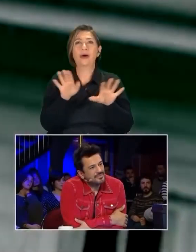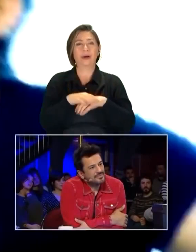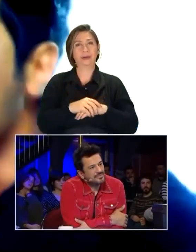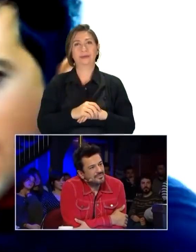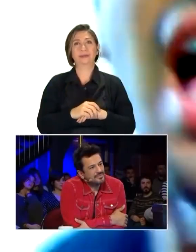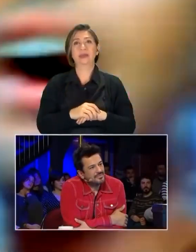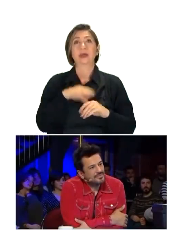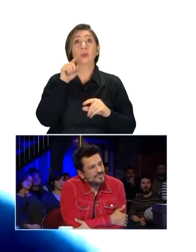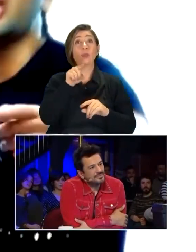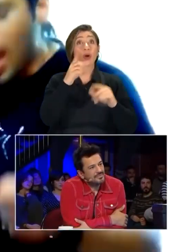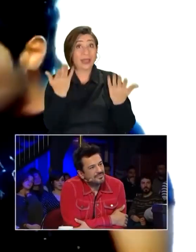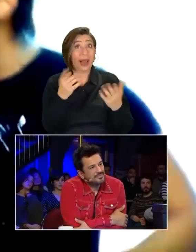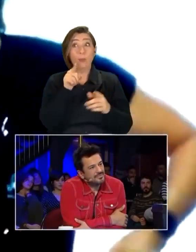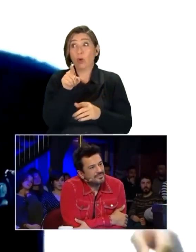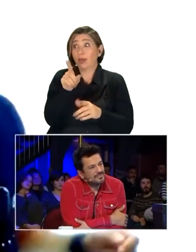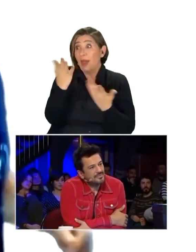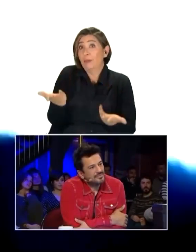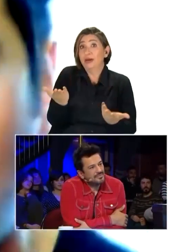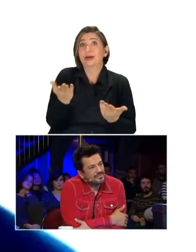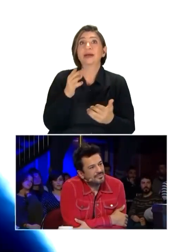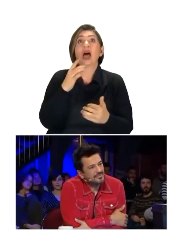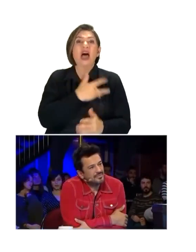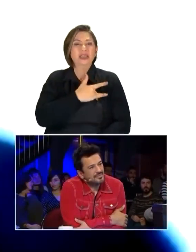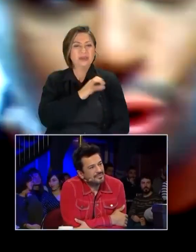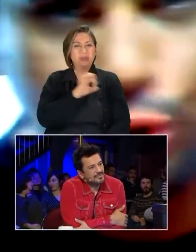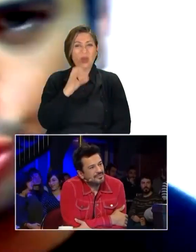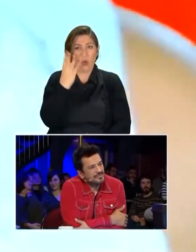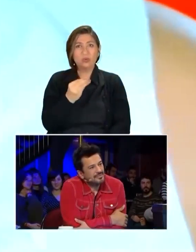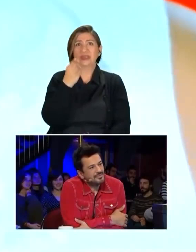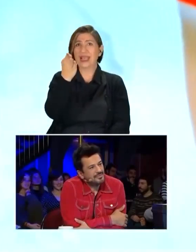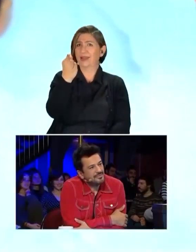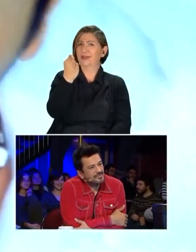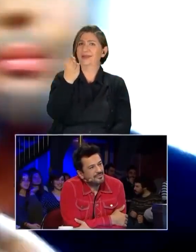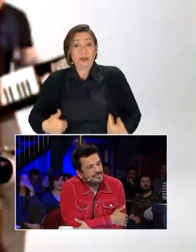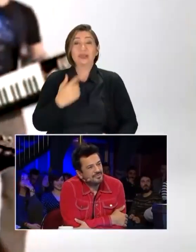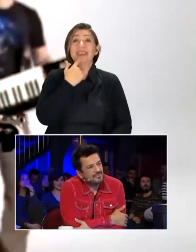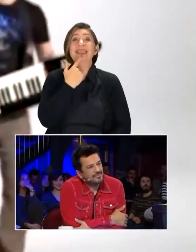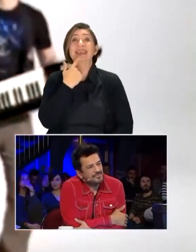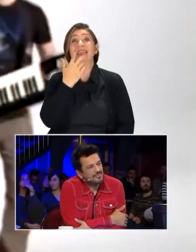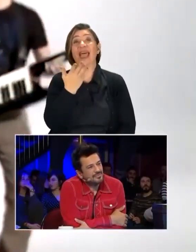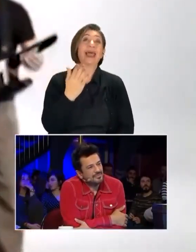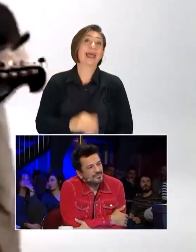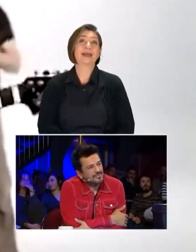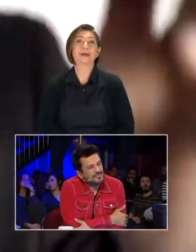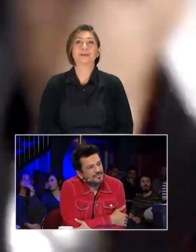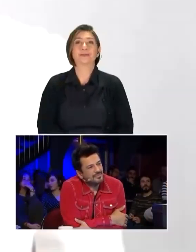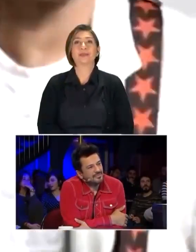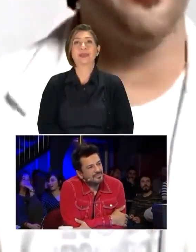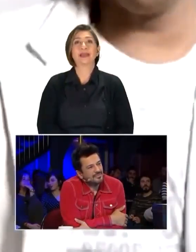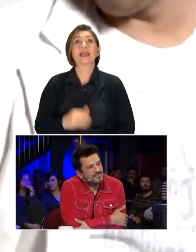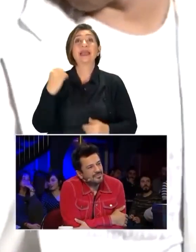olmuyor bu kadar mı E bu kadar mı acımasız oldun sen Ay ay ay